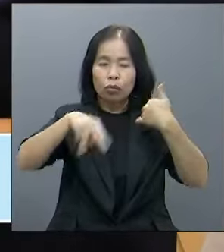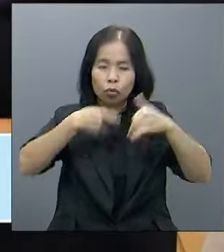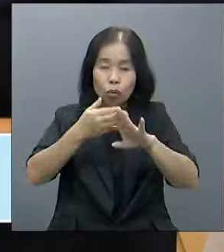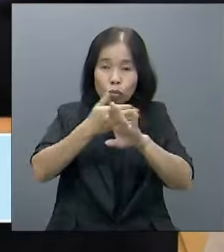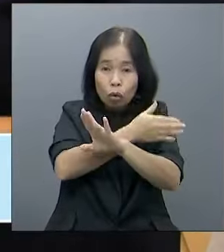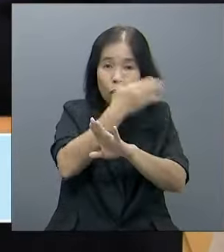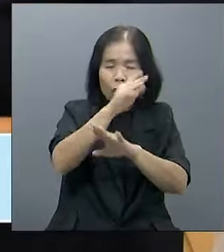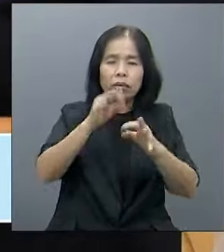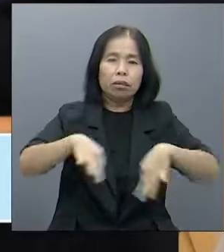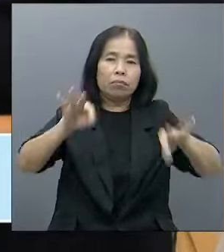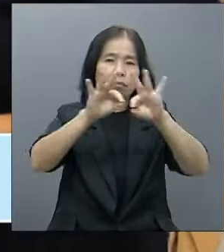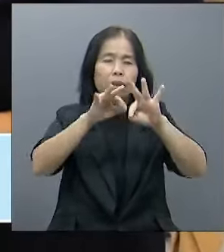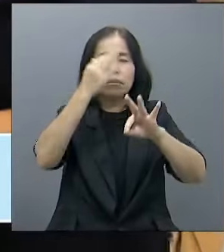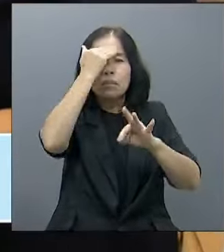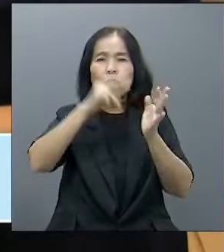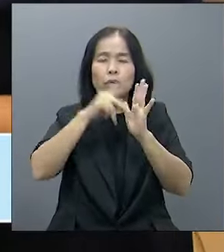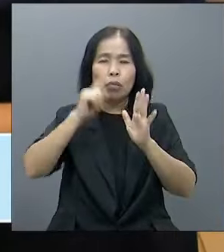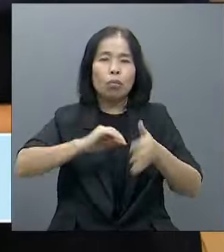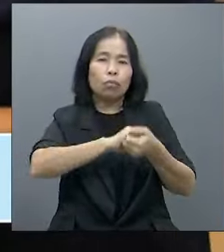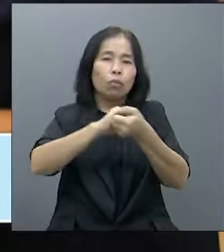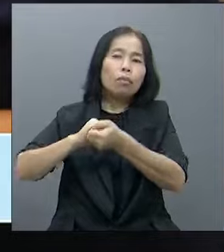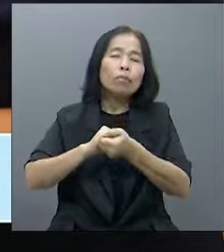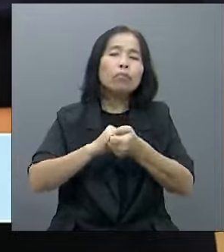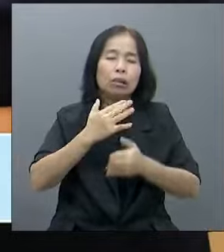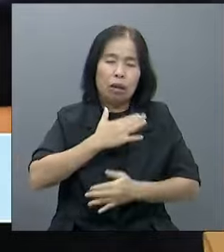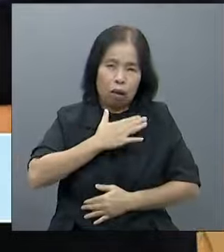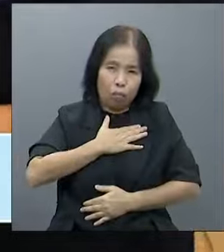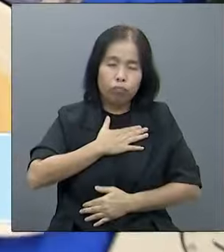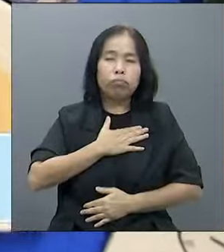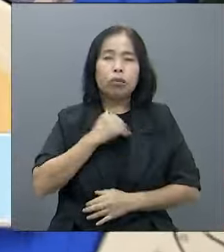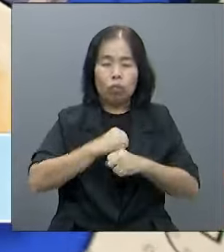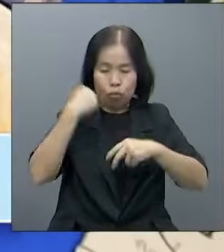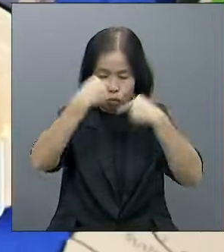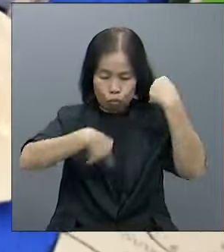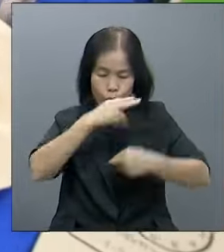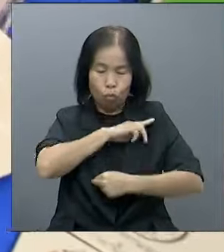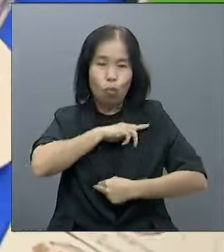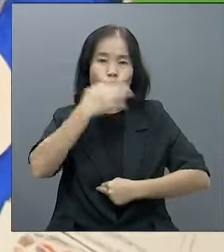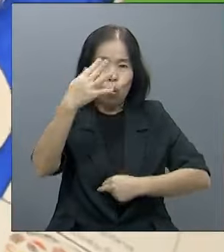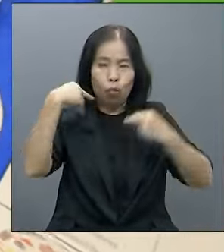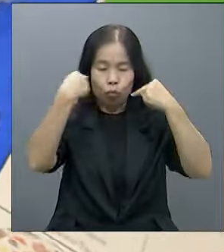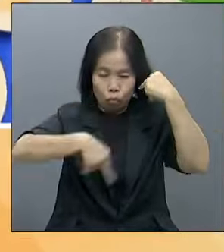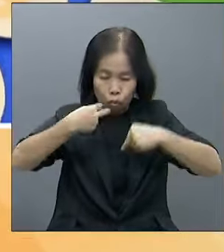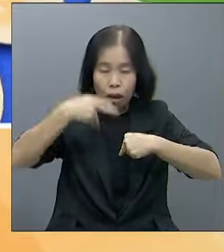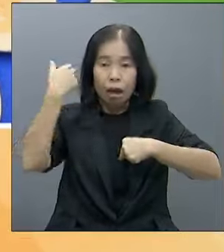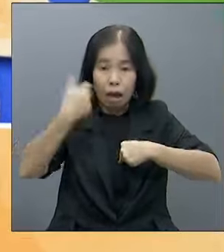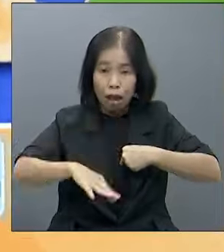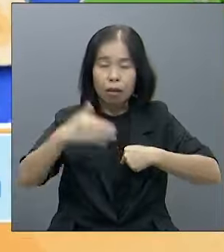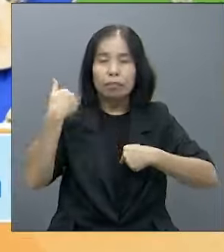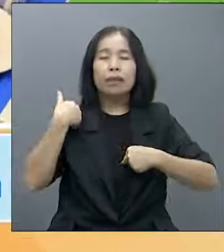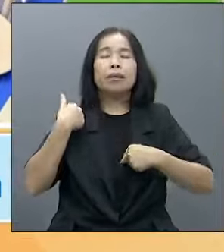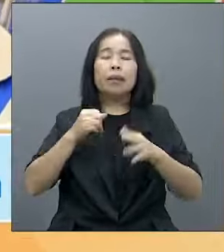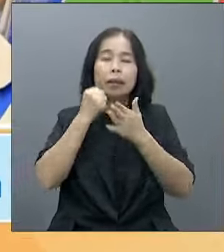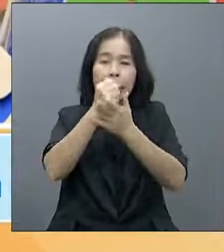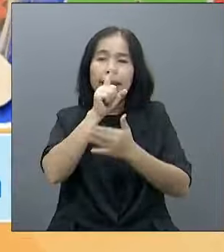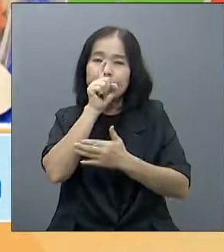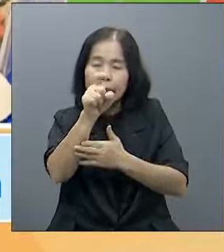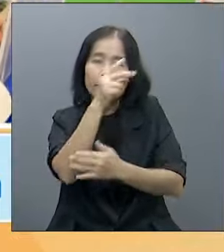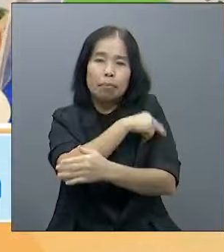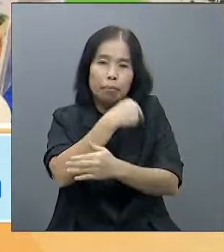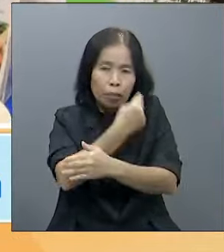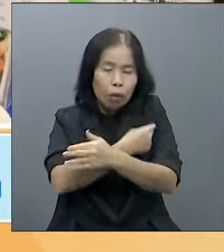งนึงที่สำคัญเลยก็คือความร่วมมือจากเราเนี่ยแหละที่สำรวจตนเองในเบื้องต้นก่อนเป็นหลักนะคะแล้วก็เข้าไปปรึกษาคุณหมอกันก่อ